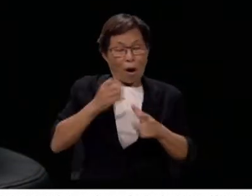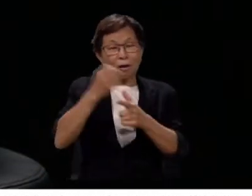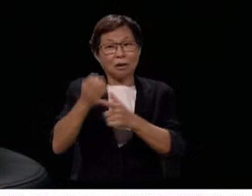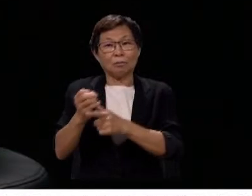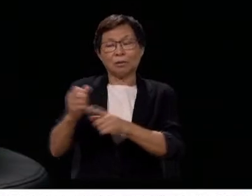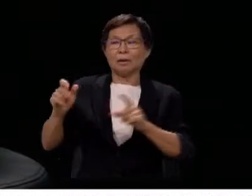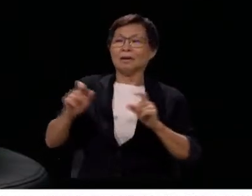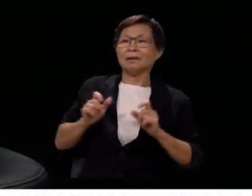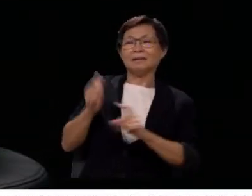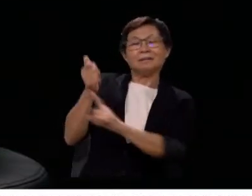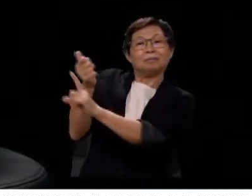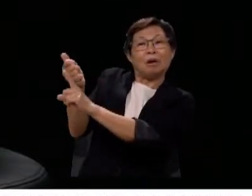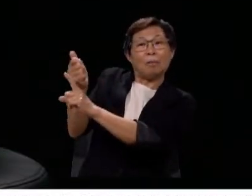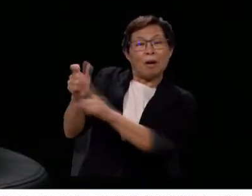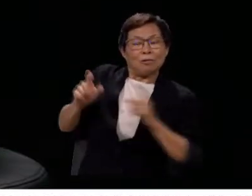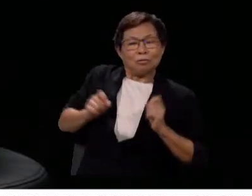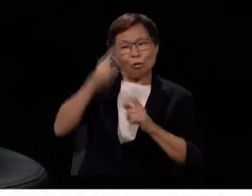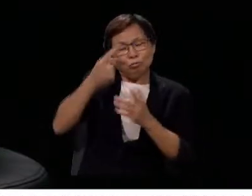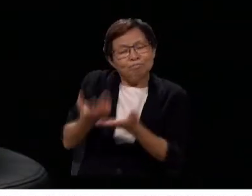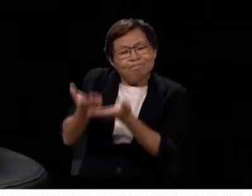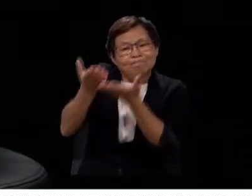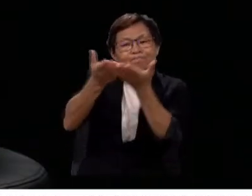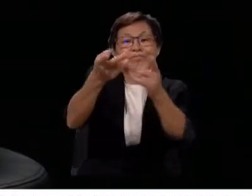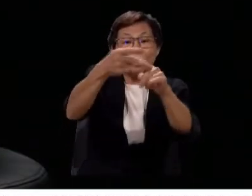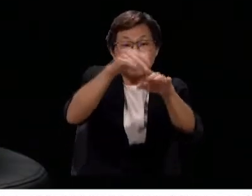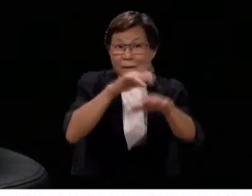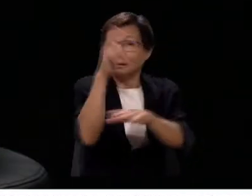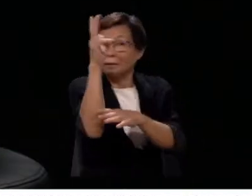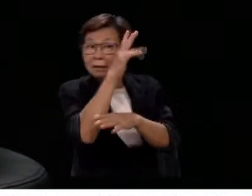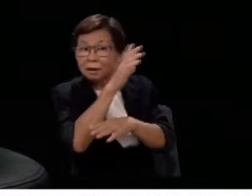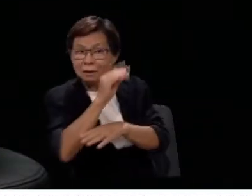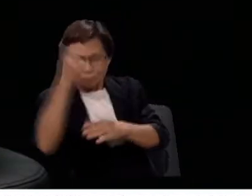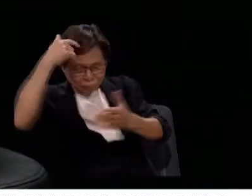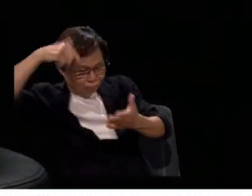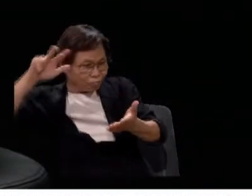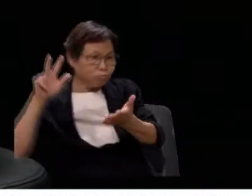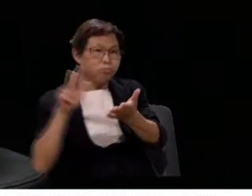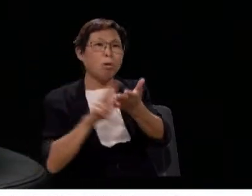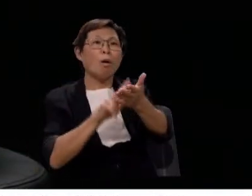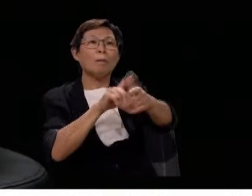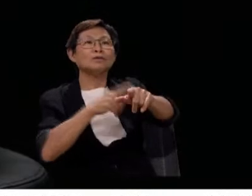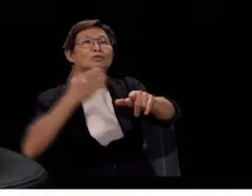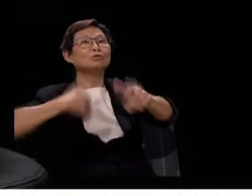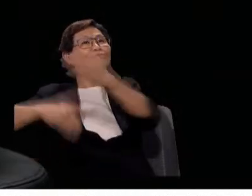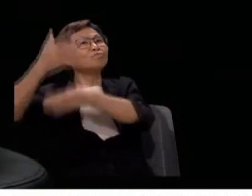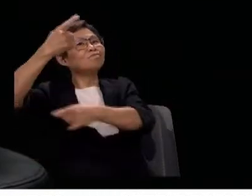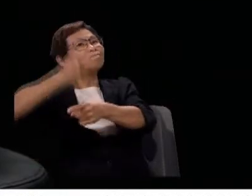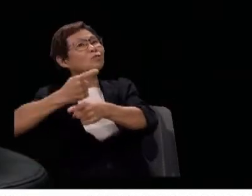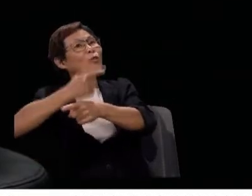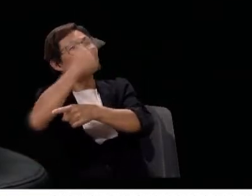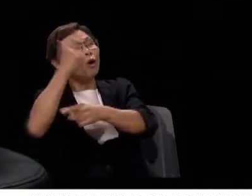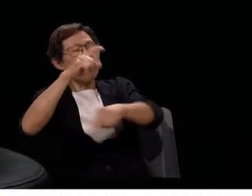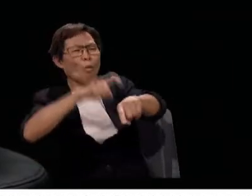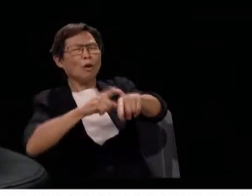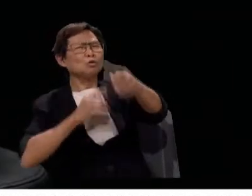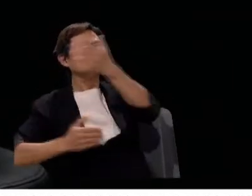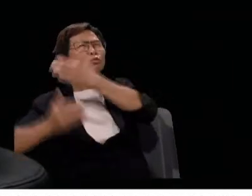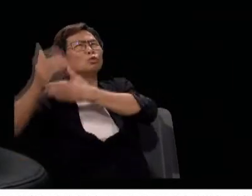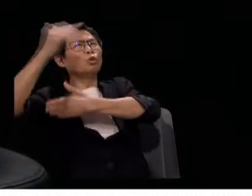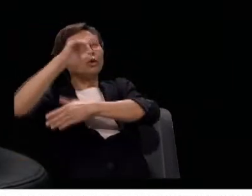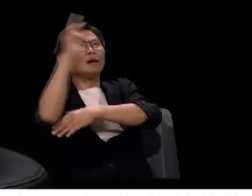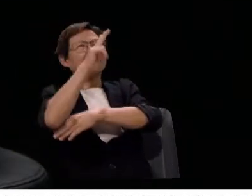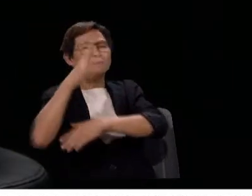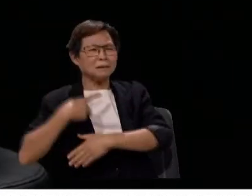kesendirian untuk membuat tawaran pada Kerajaan ini dan keputusan pada waktu itu betul hadits bahkan pada waktu itu mungkin